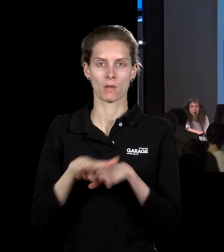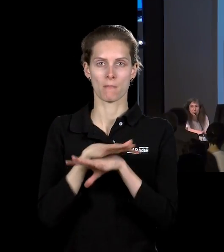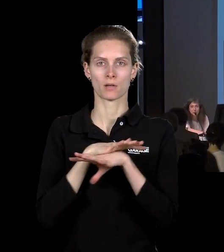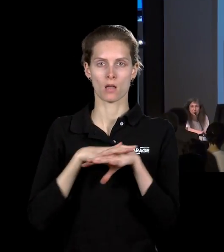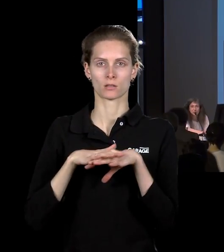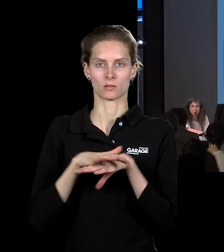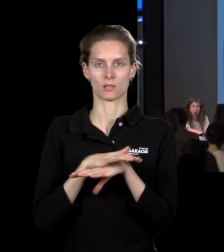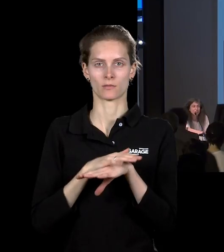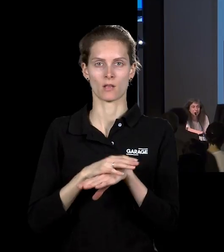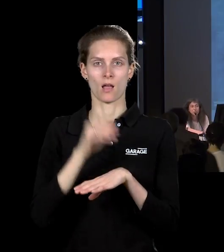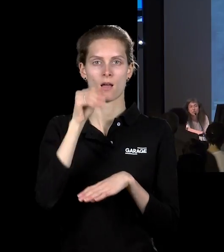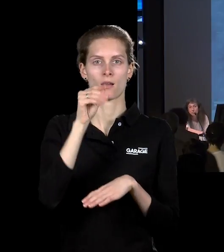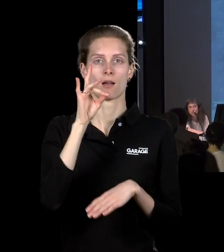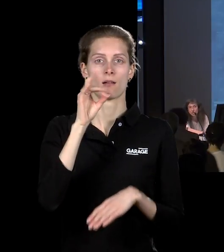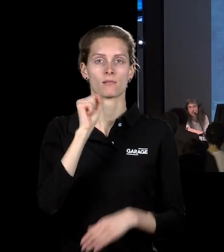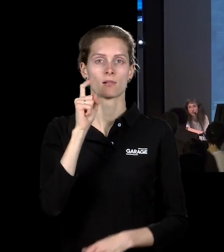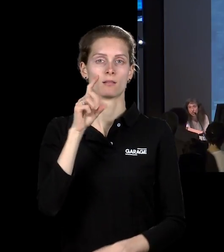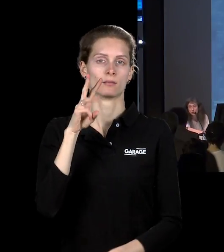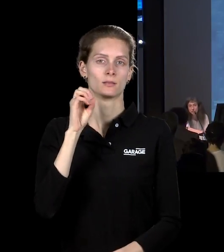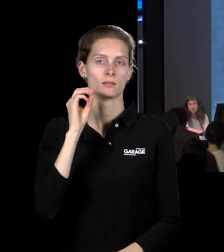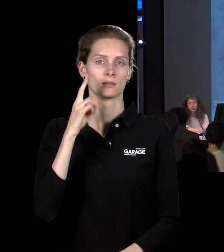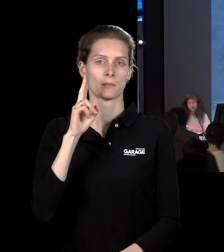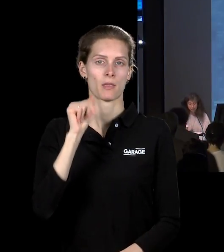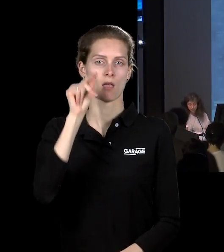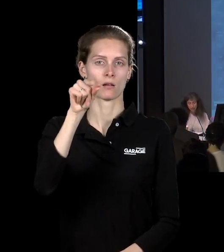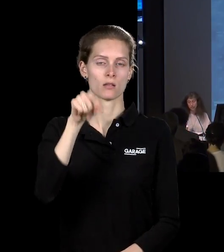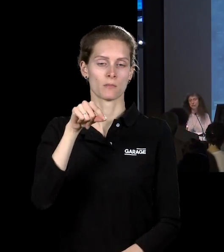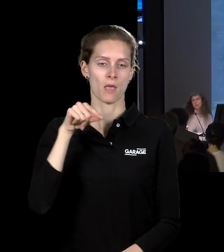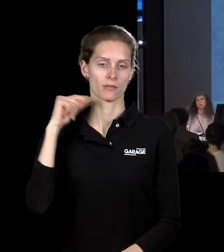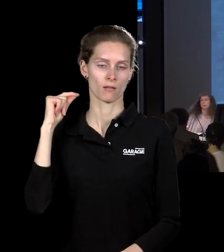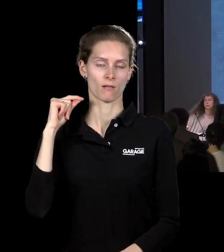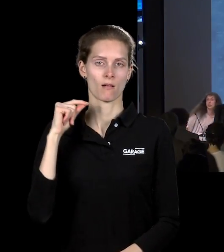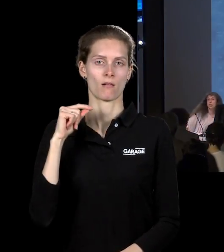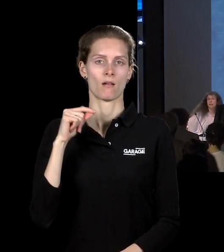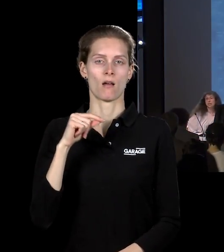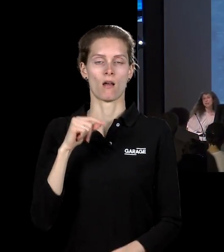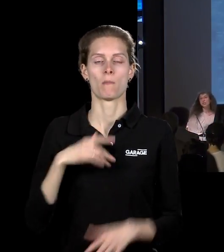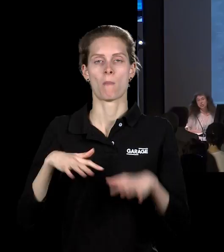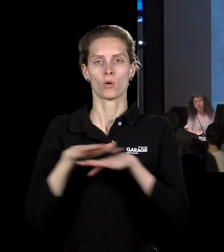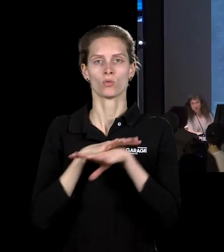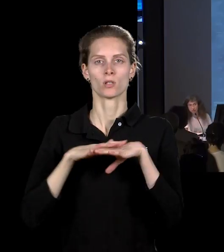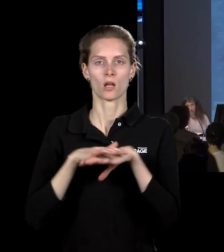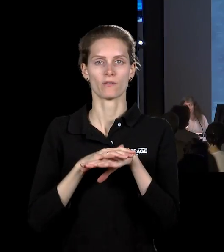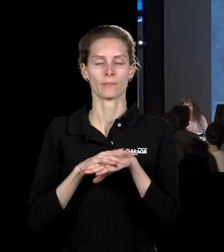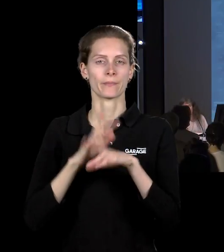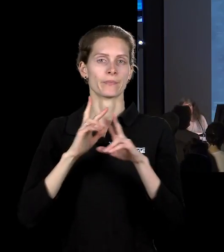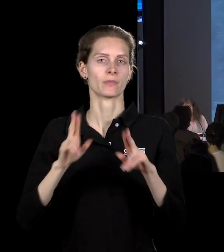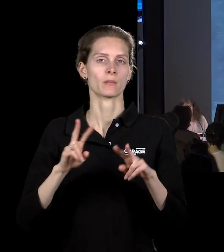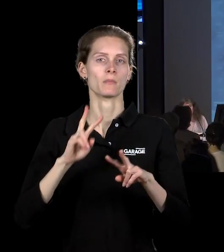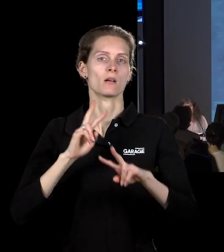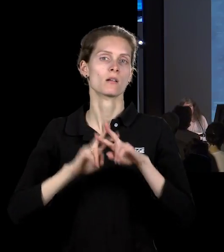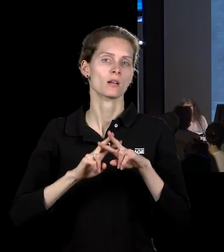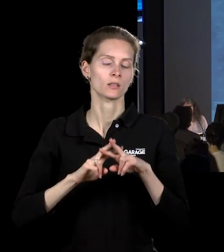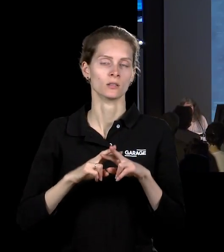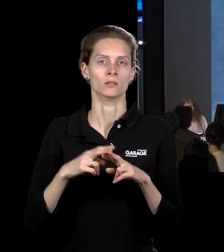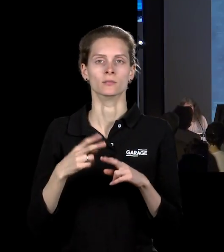является предметом в пространстве, она является разметкой пространства, так же, как и вот эти самые, так же, как и клетка, так же, как и